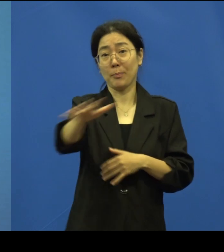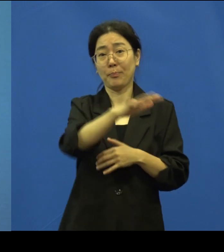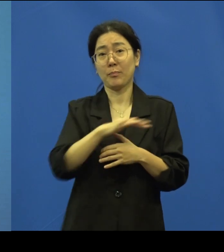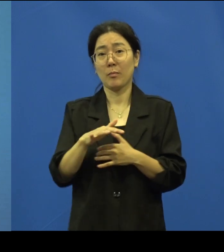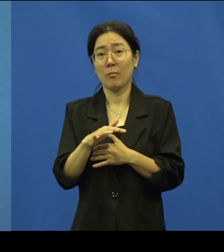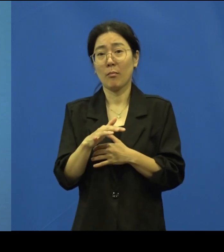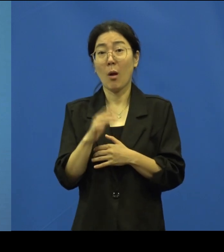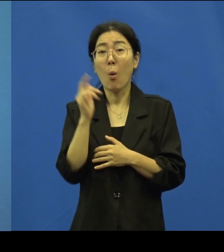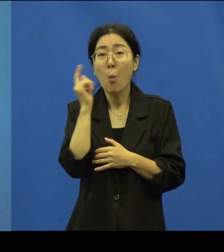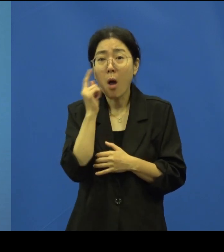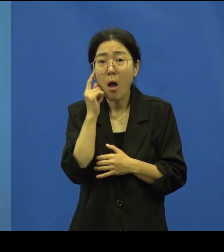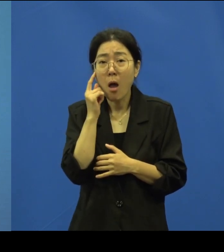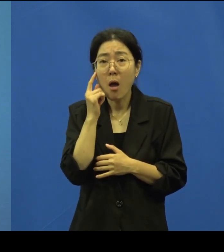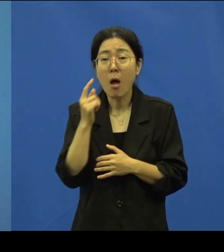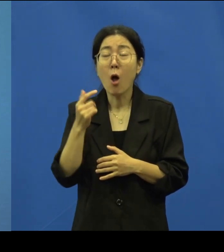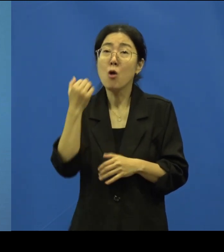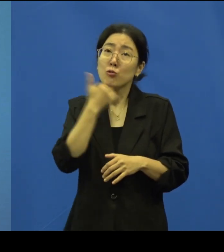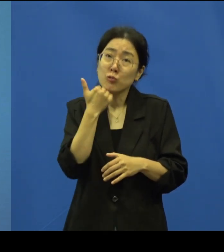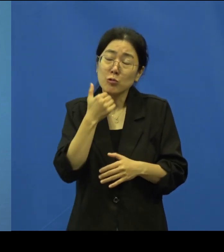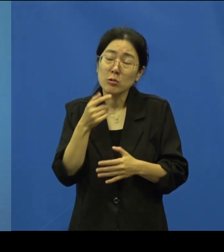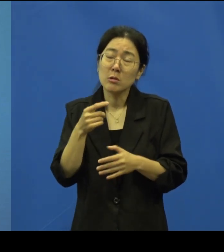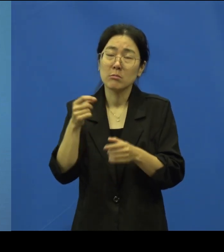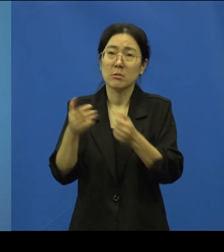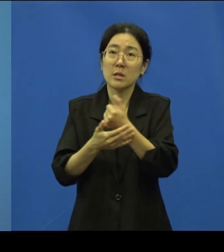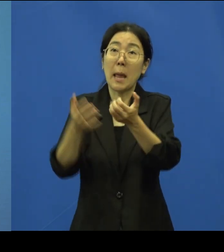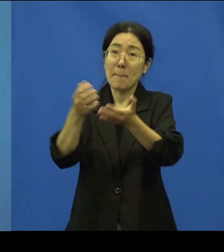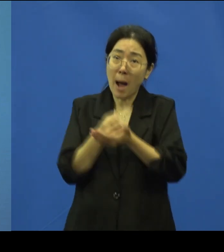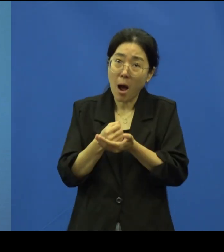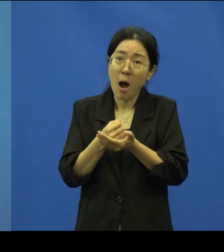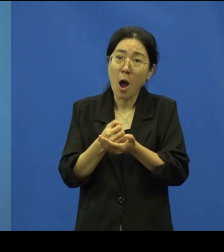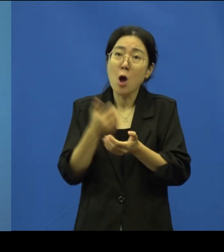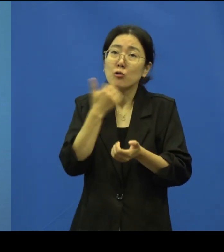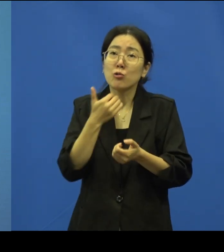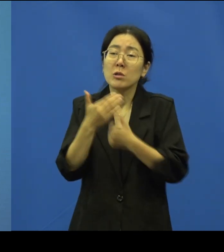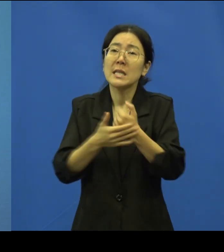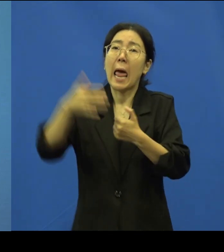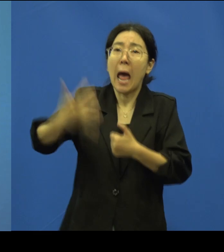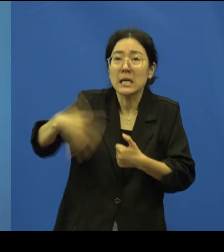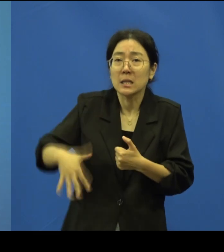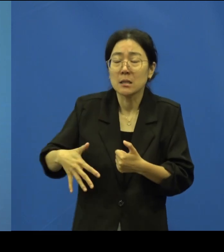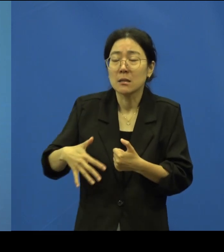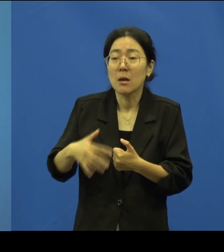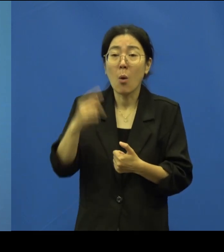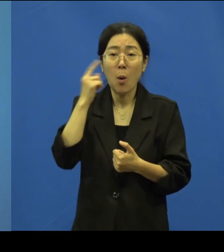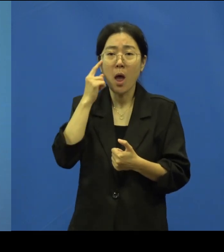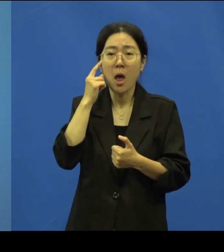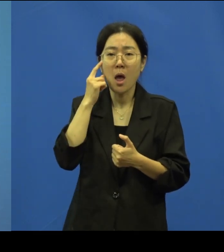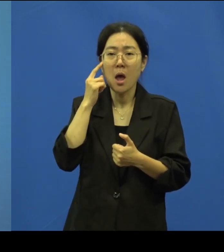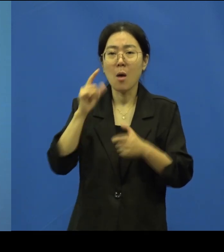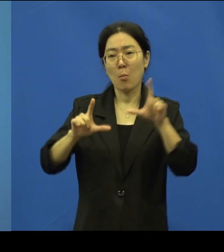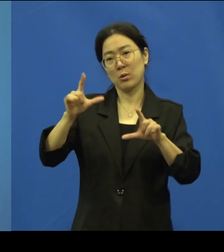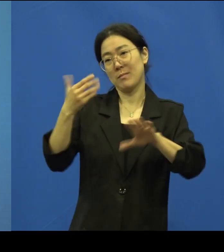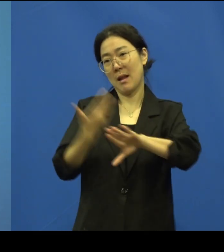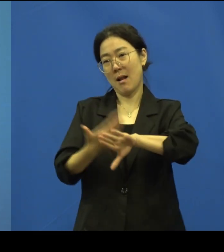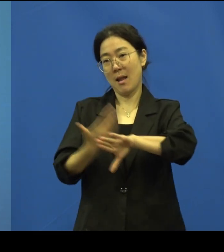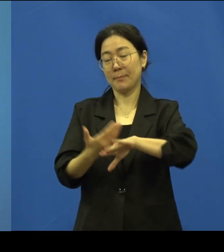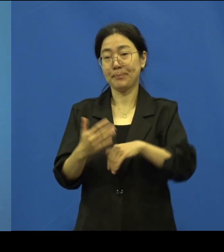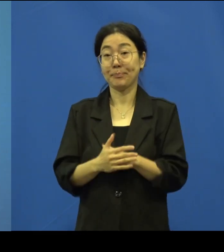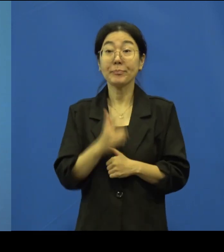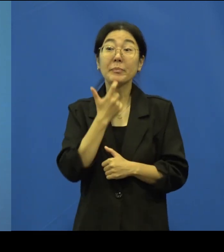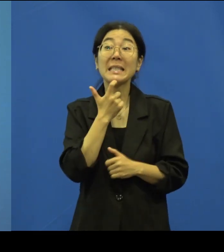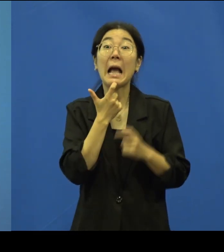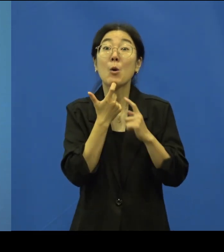기도인 것입니다. 야곱이 천사와 씨름할 때 축복을 구하죠.